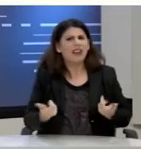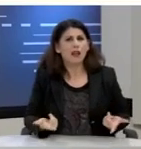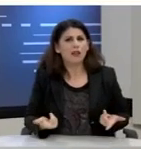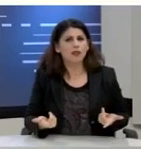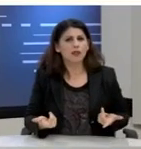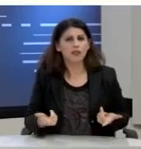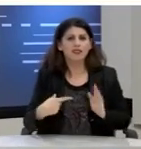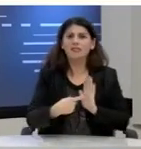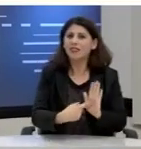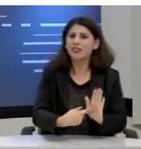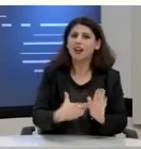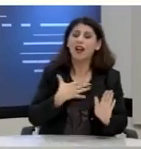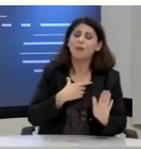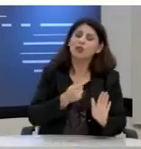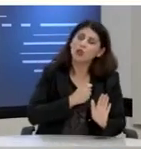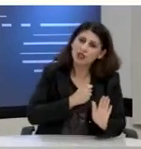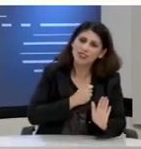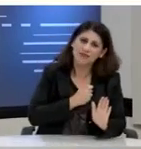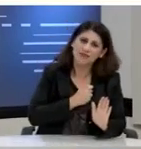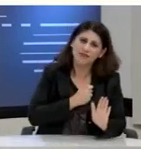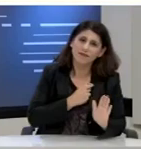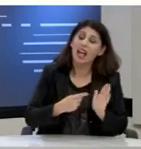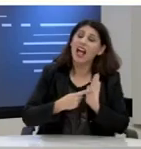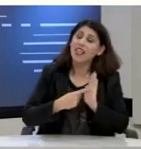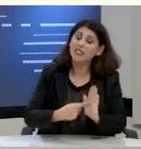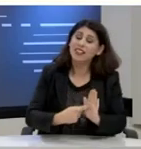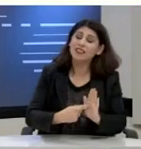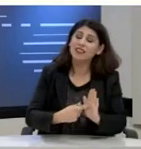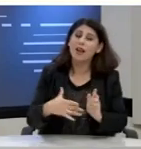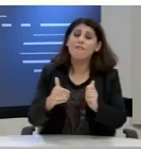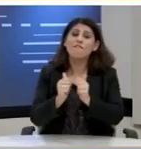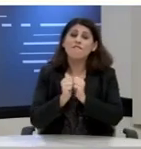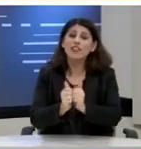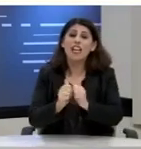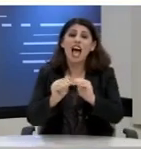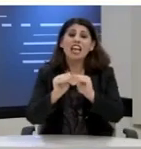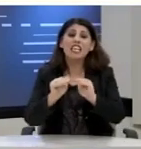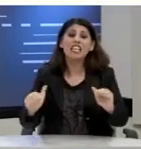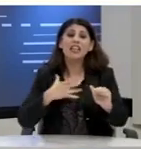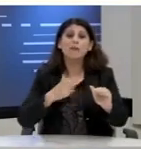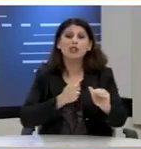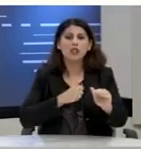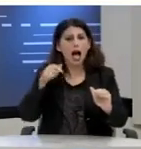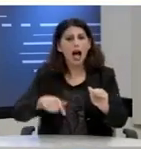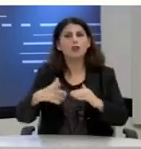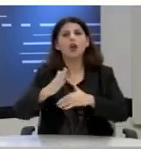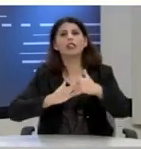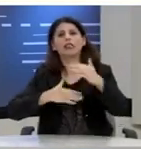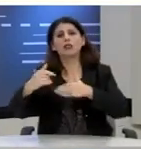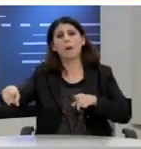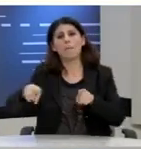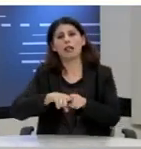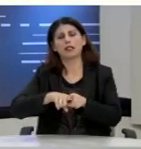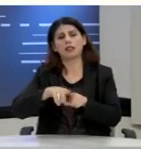Τι επέδειξαν? Εμπιστοσύνη. Η ειρήνη, η φιλία και η εμπιστοσύνη είναι αυτοί που πρέπει να οικοδομήσουμε μαζί